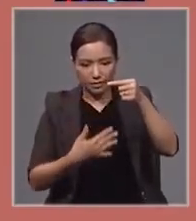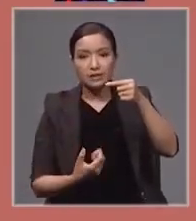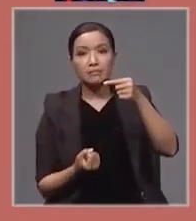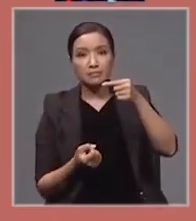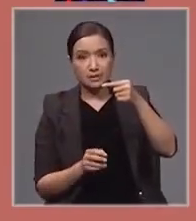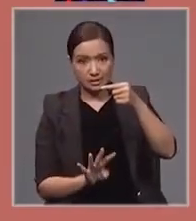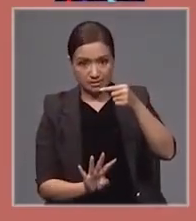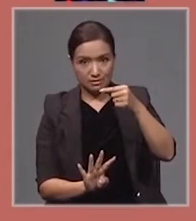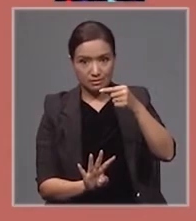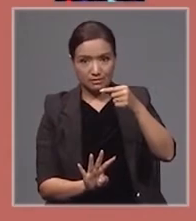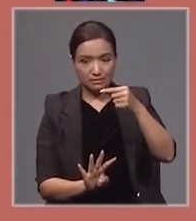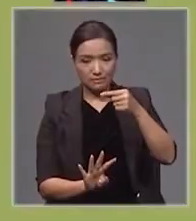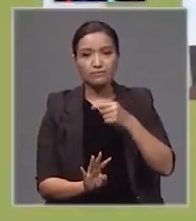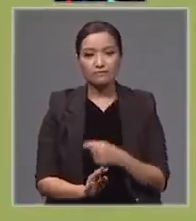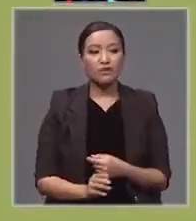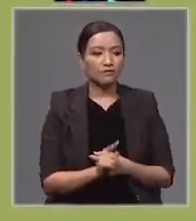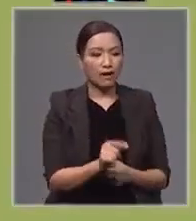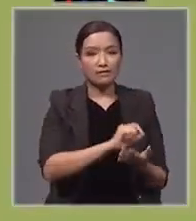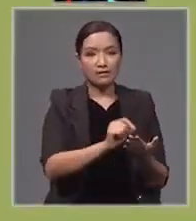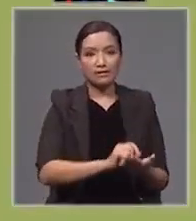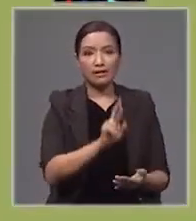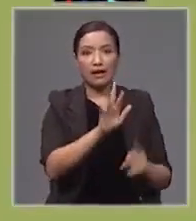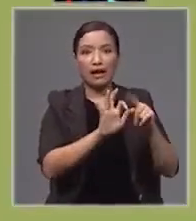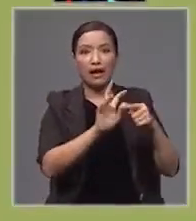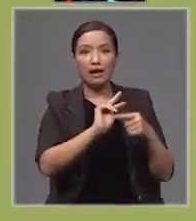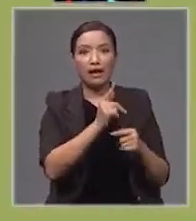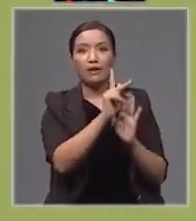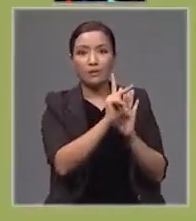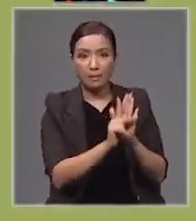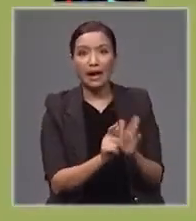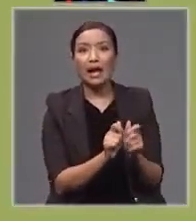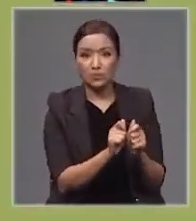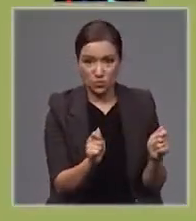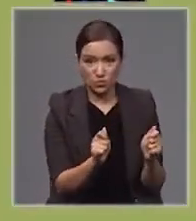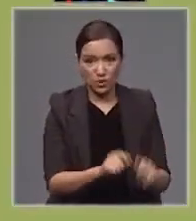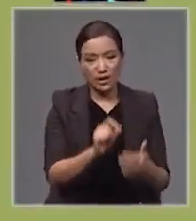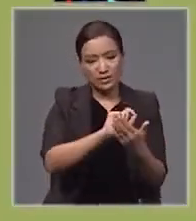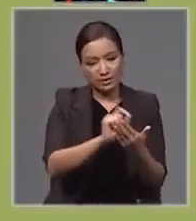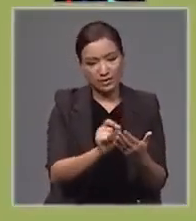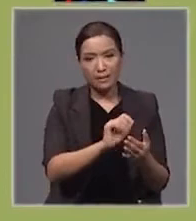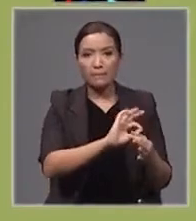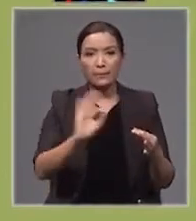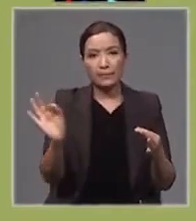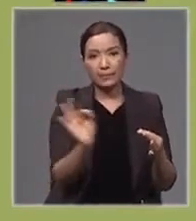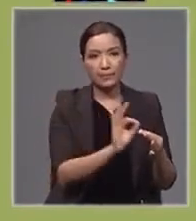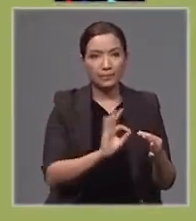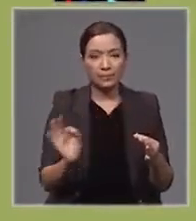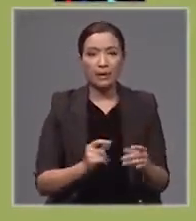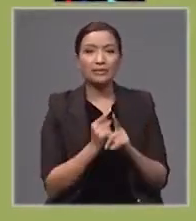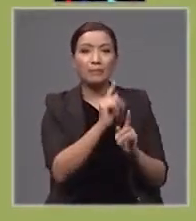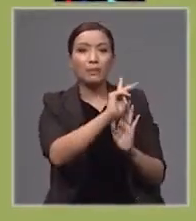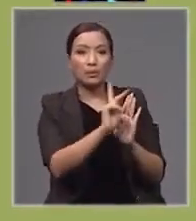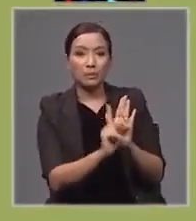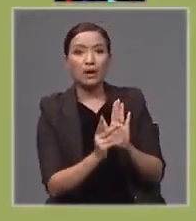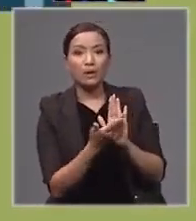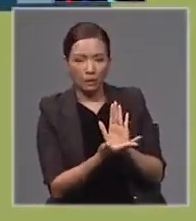ก็ฝ่ายที่ร่างกฎหมายอนุกรรมการที่ร่างกฎหมายเนี่ยเขาก็เขียนด้วยภาษาถ้อยคำทางกฎหมายนะครับตรงนี้